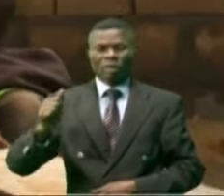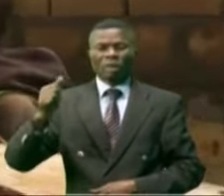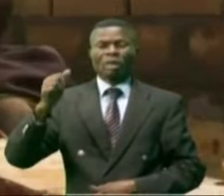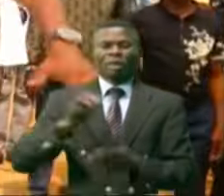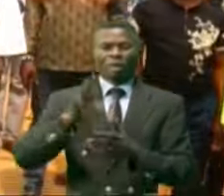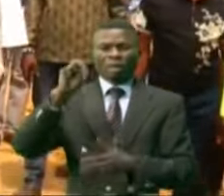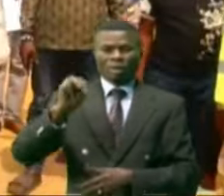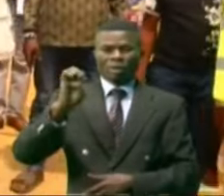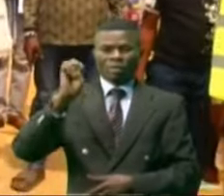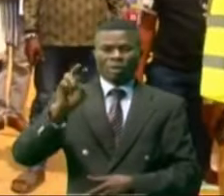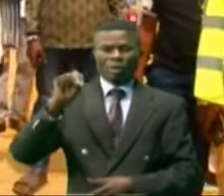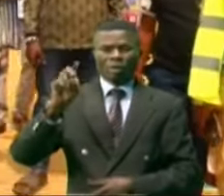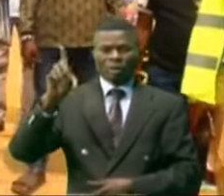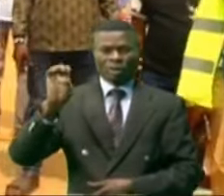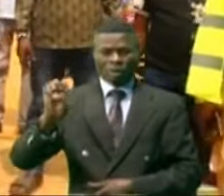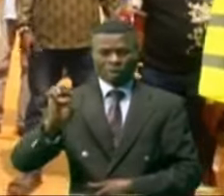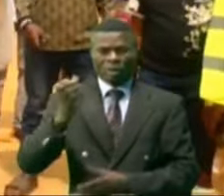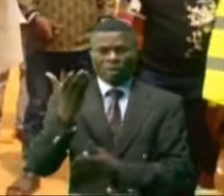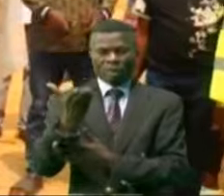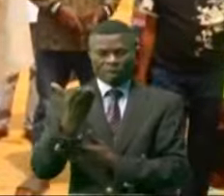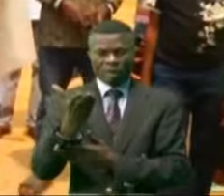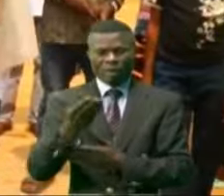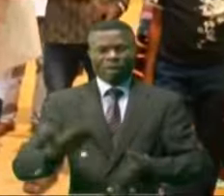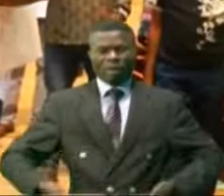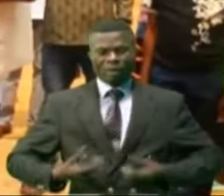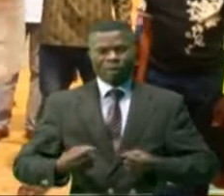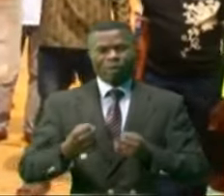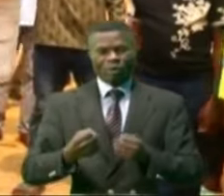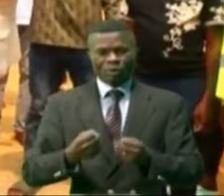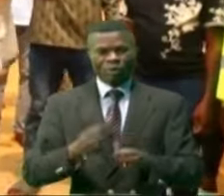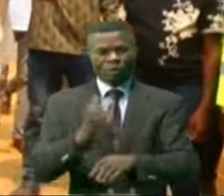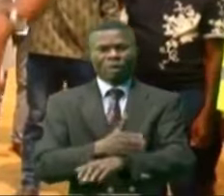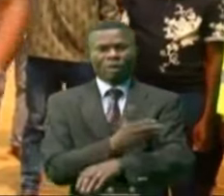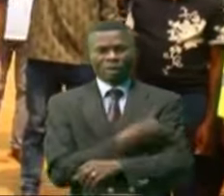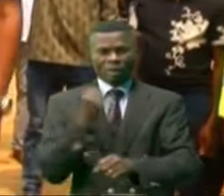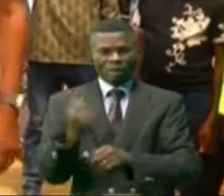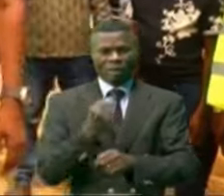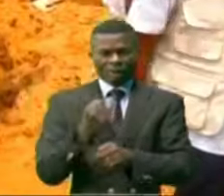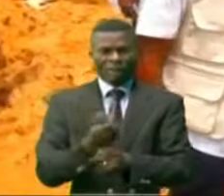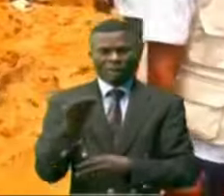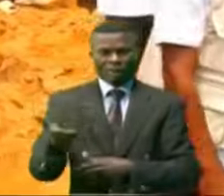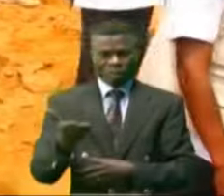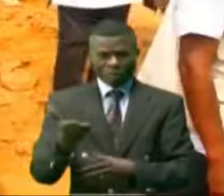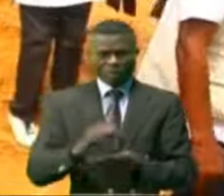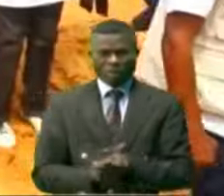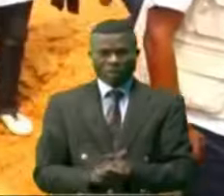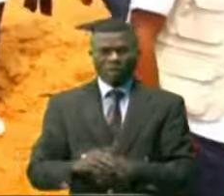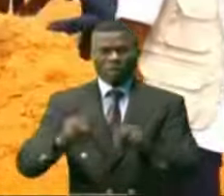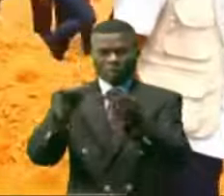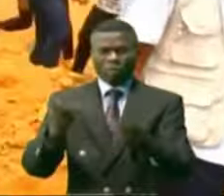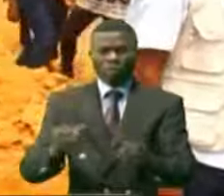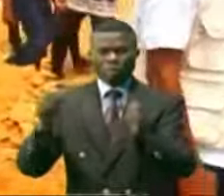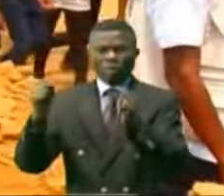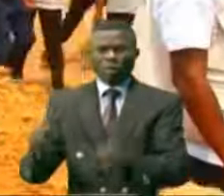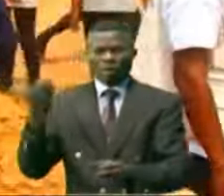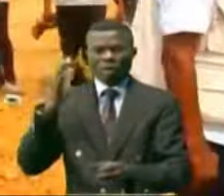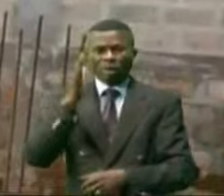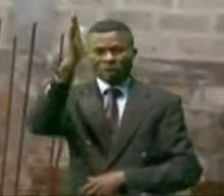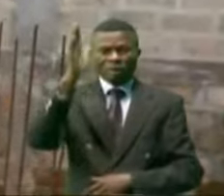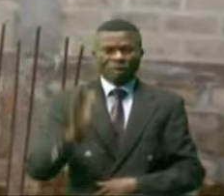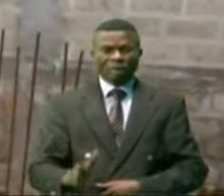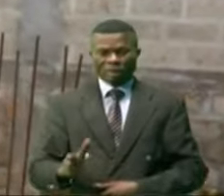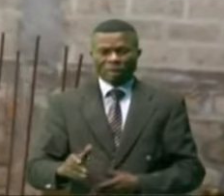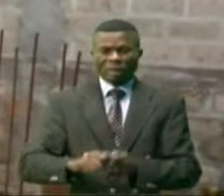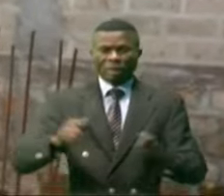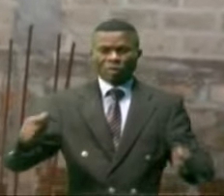Mendo Malanga a apprécié à sa juste valeur l'évolution de l'érection de collecteurs de plus de 500 mètres